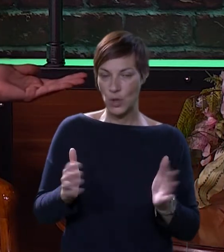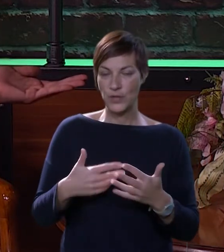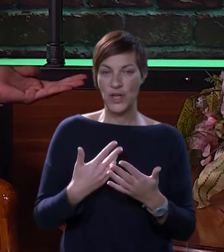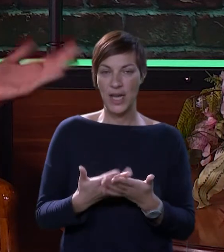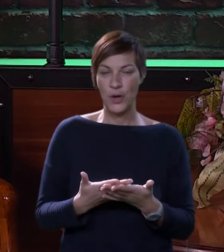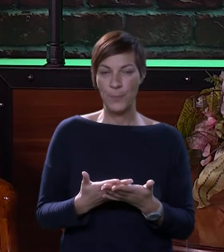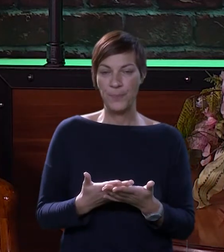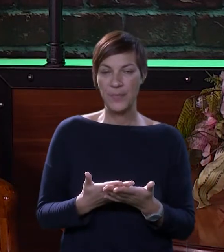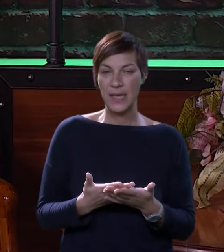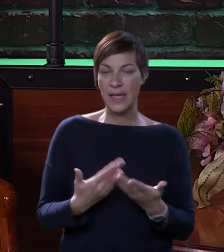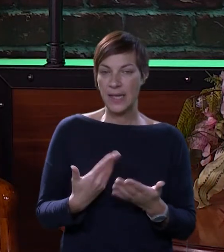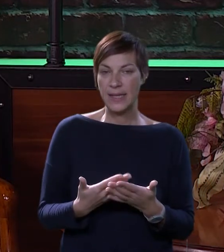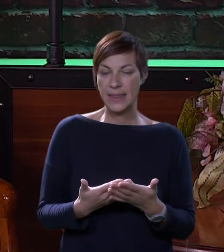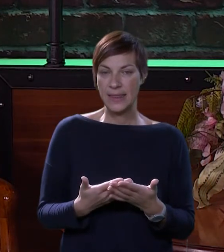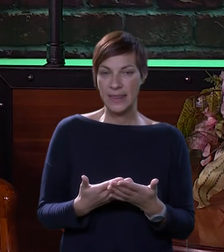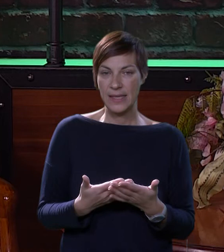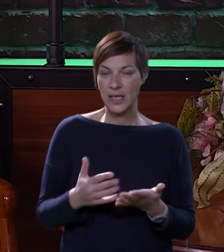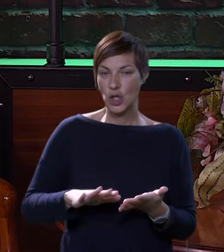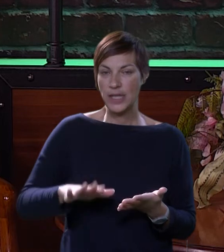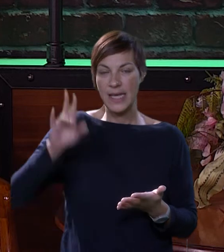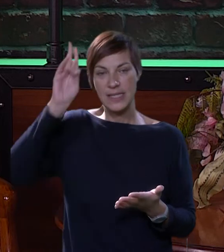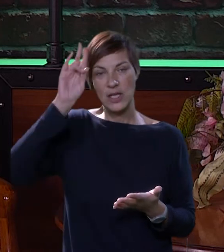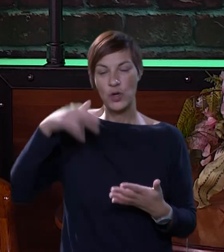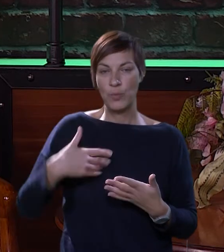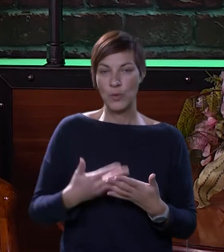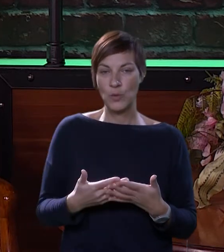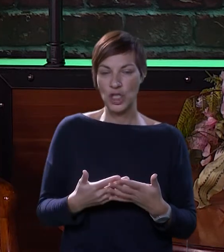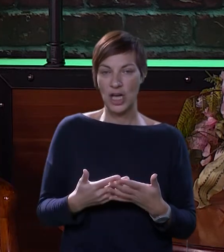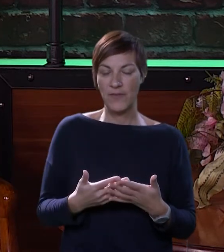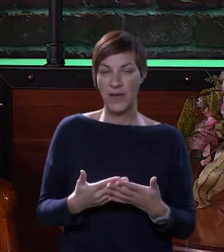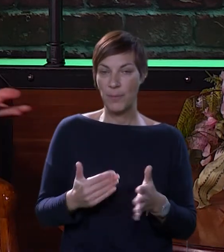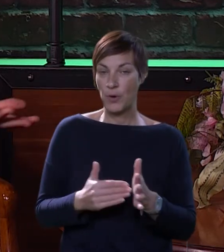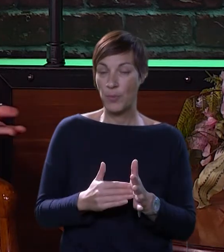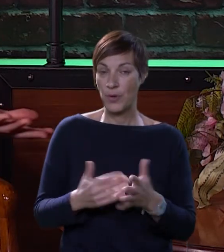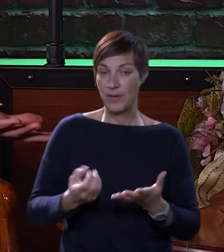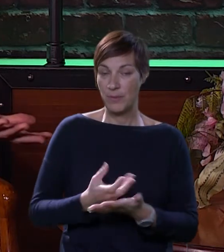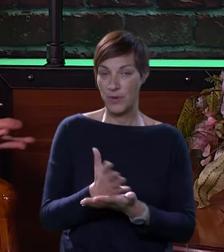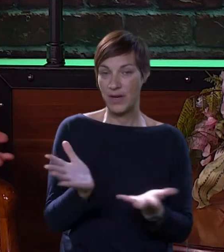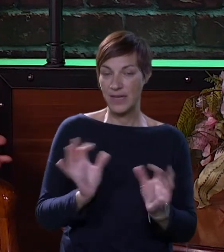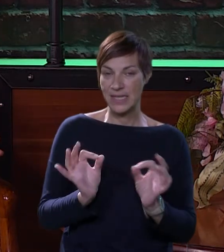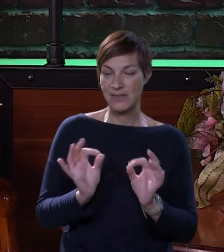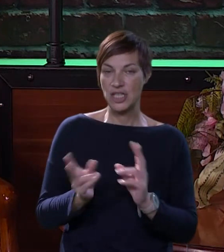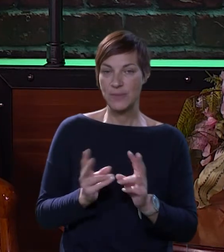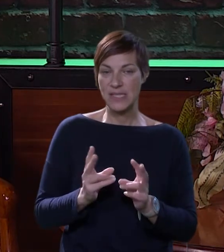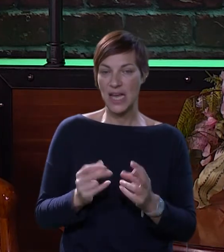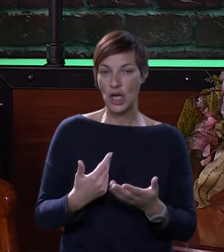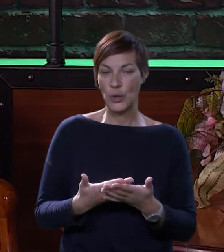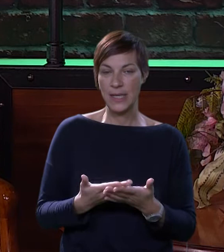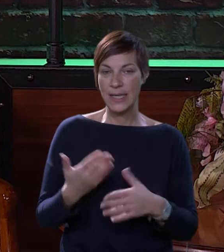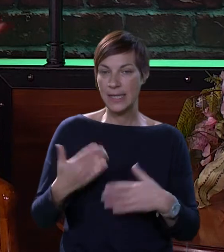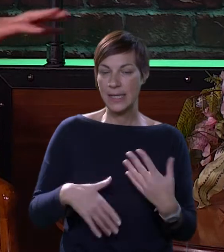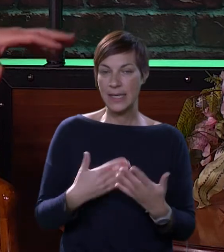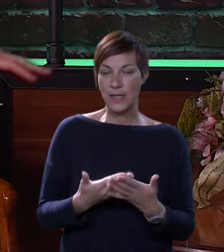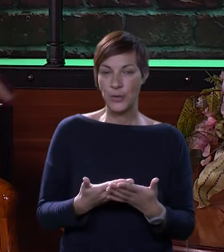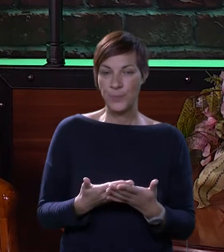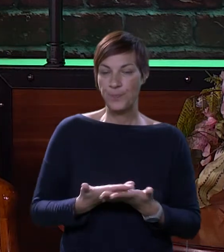otvorenom okruženju, a na taj način zapravo djeci omogućavamo taj nužan boravak na svježem zraku, i na kraju